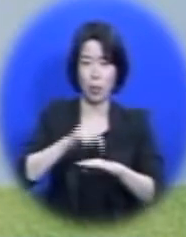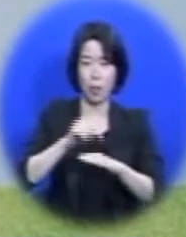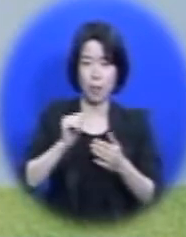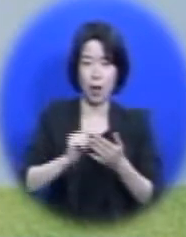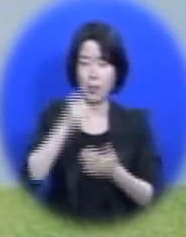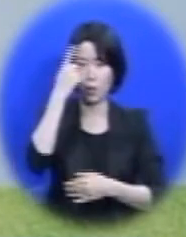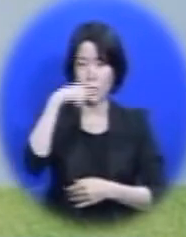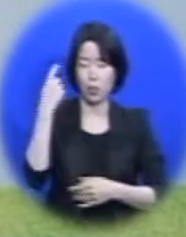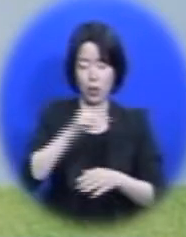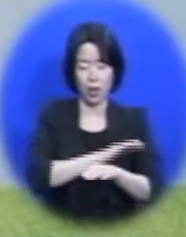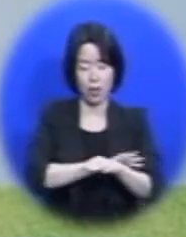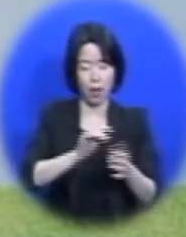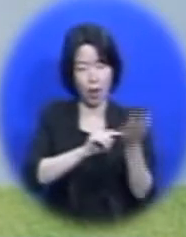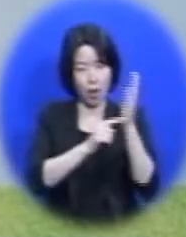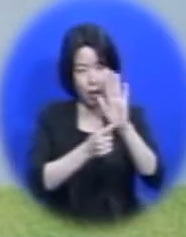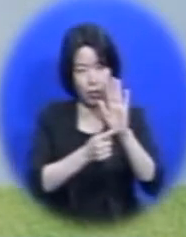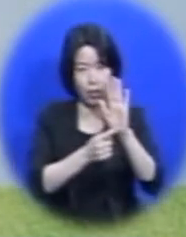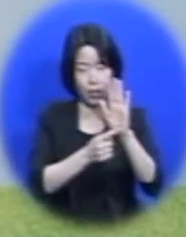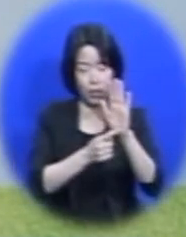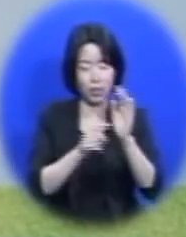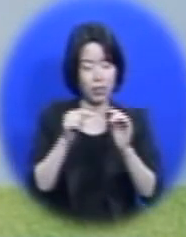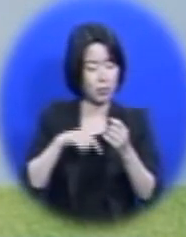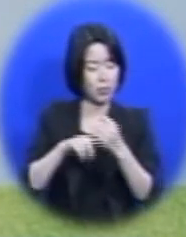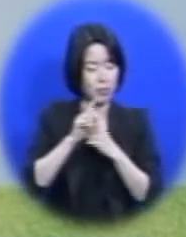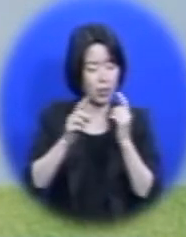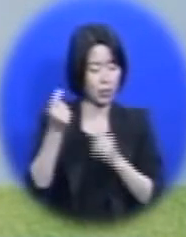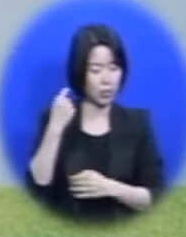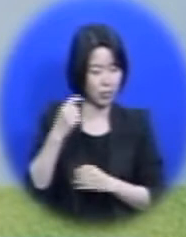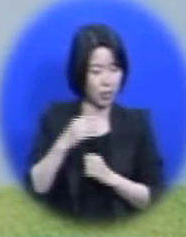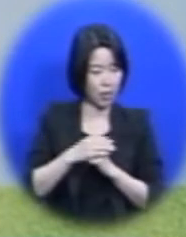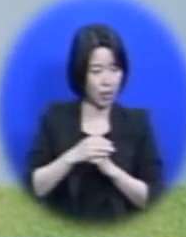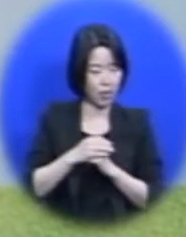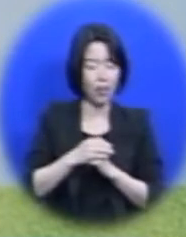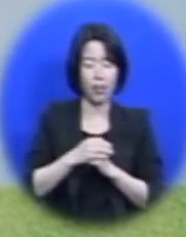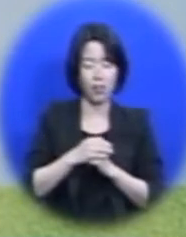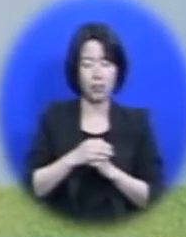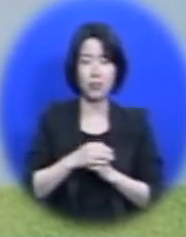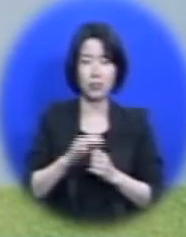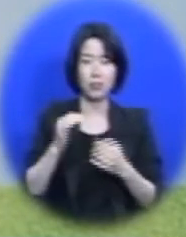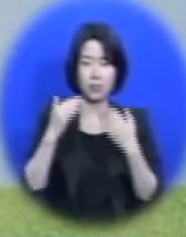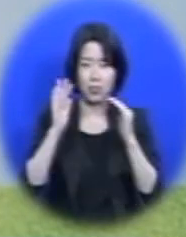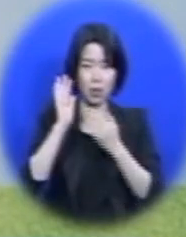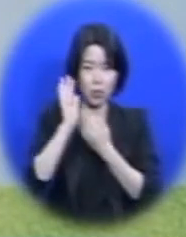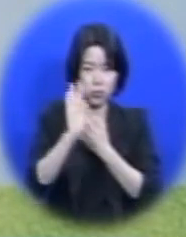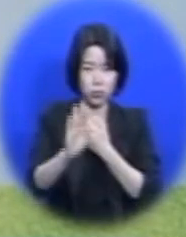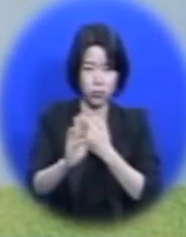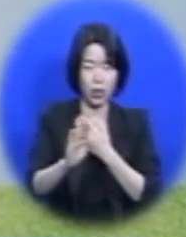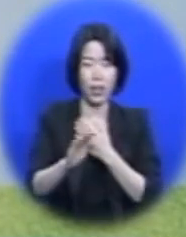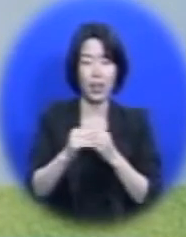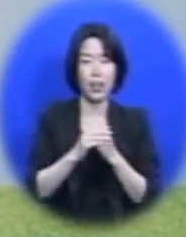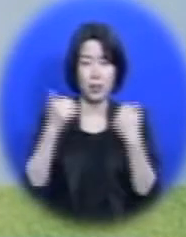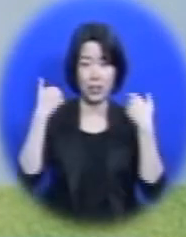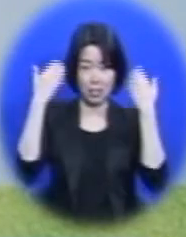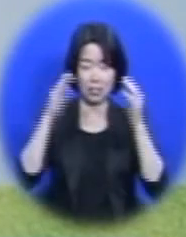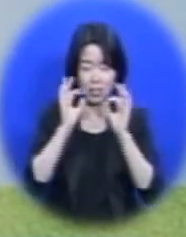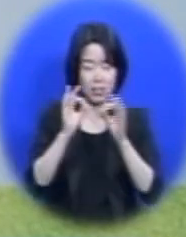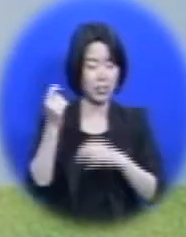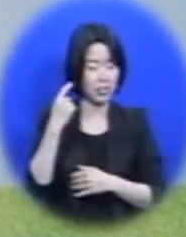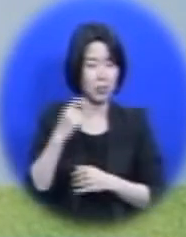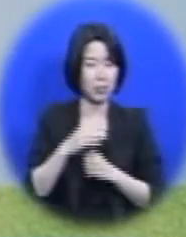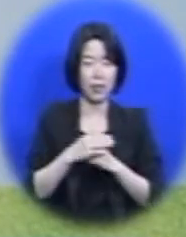다 나타난다니. 나중에 알고 보니까 제 나이 또래 때 누구든지 그렇게 말하면 안 걸리는